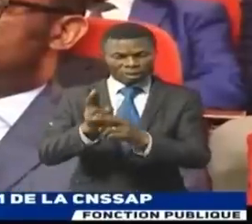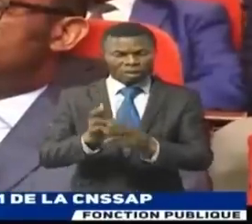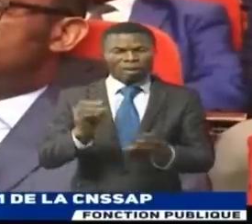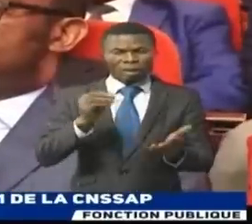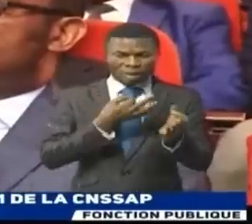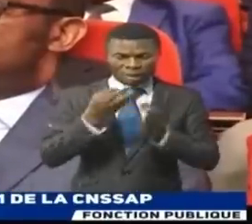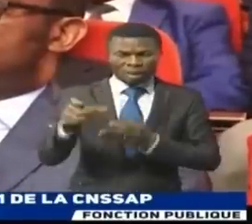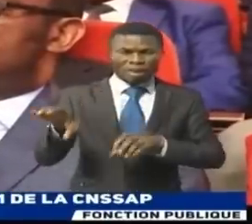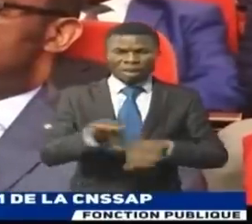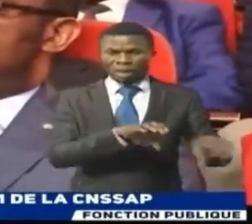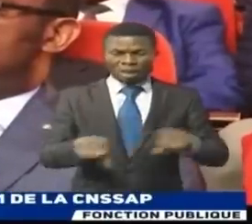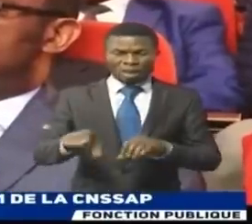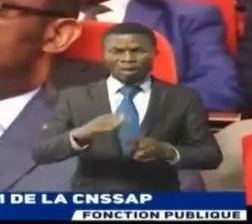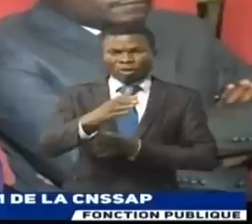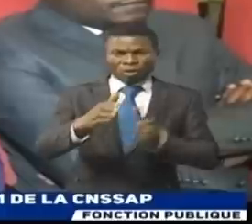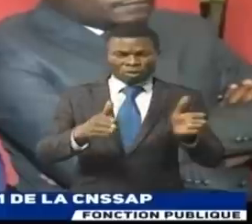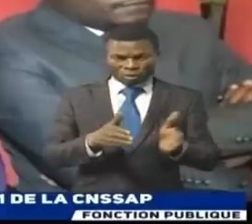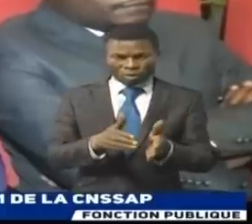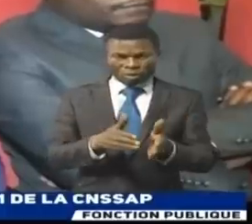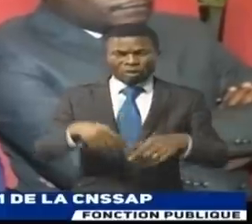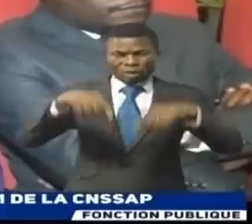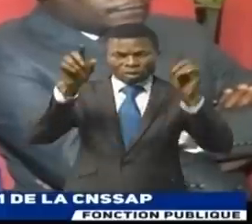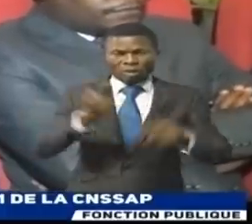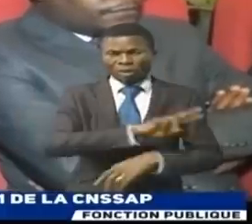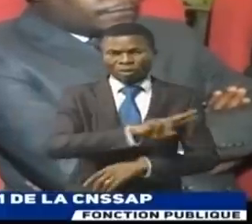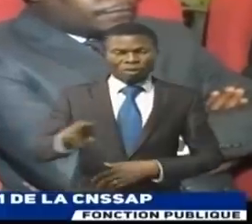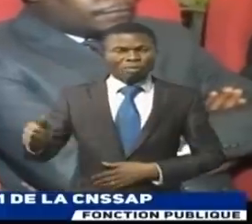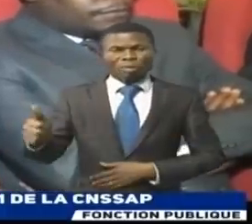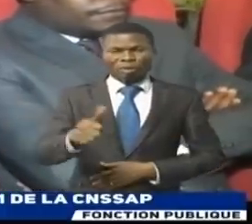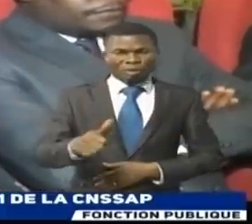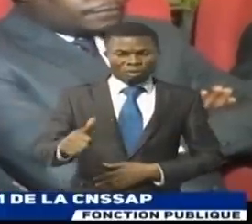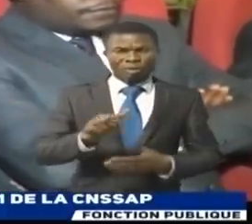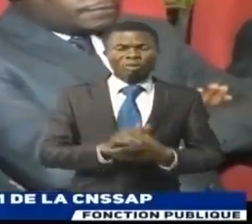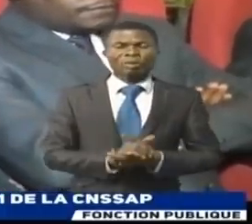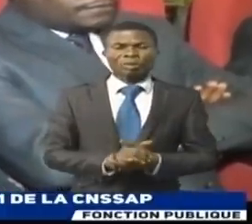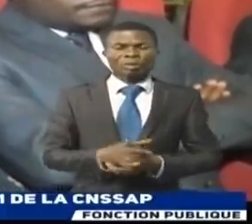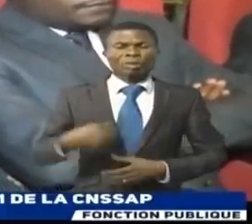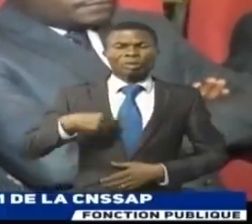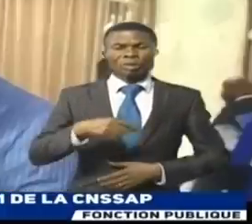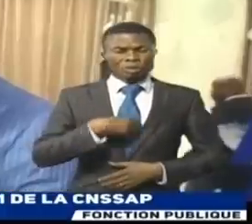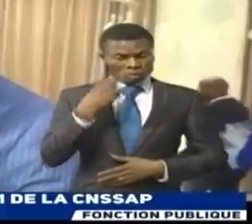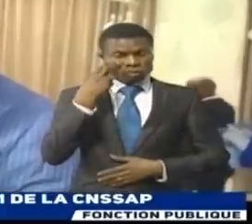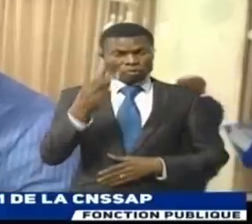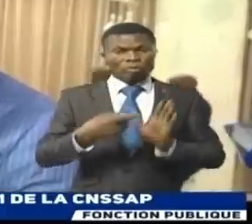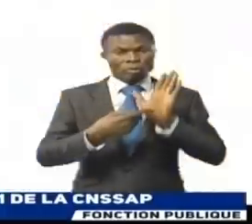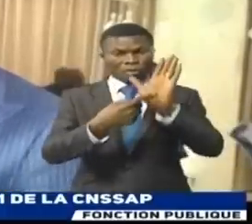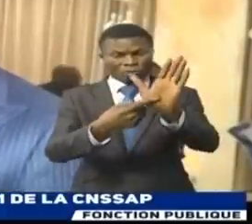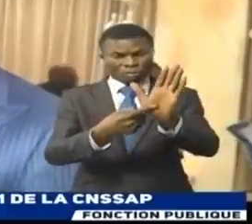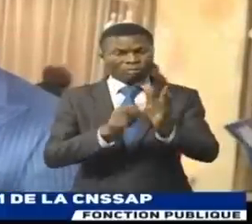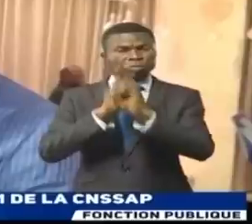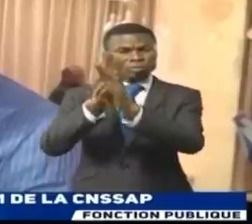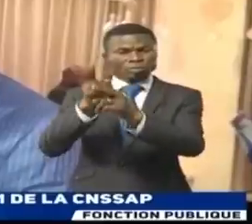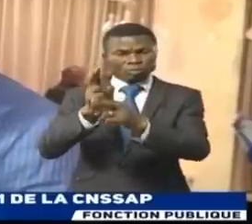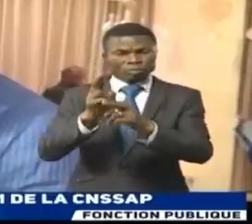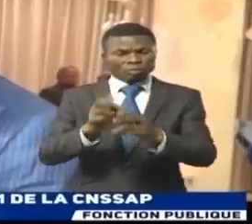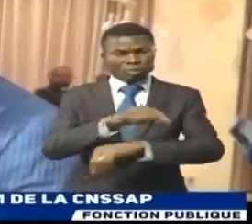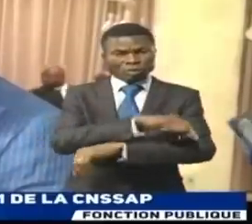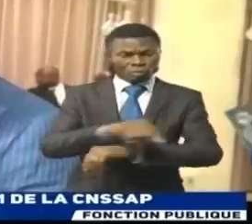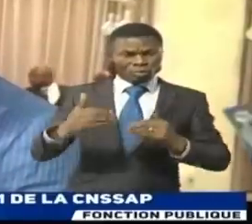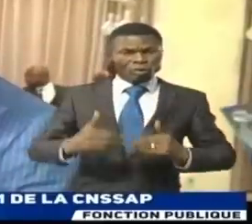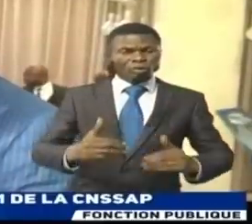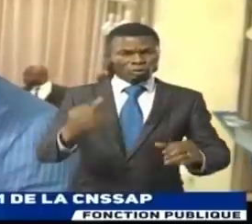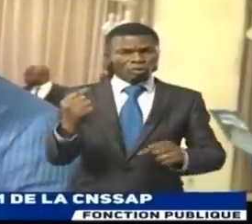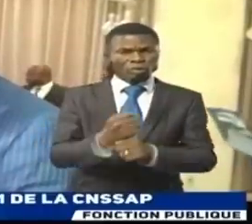les activités de cette caisse durant l'année 2021. On a pu noter de la présentation qui a été faite que la CNSAP continue